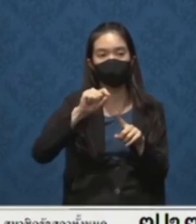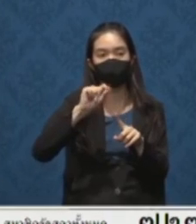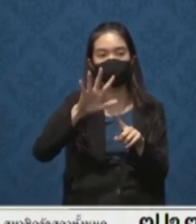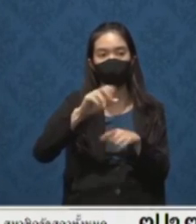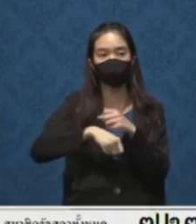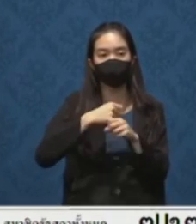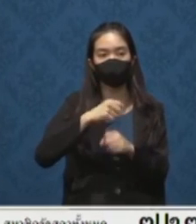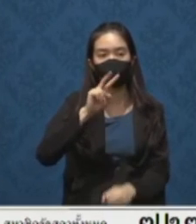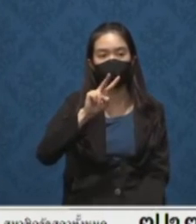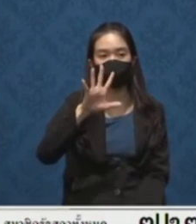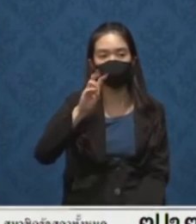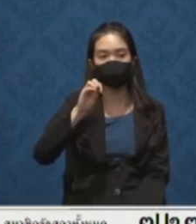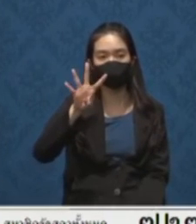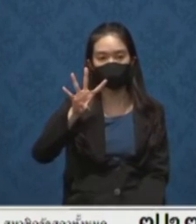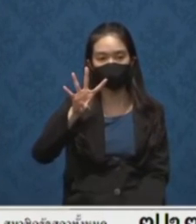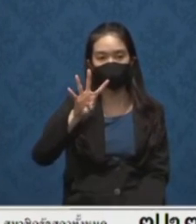4